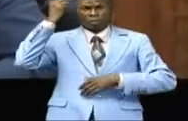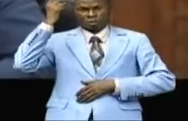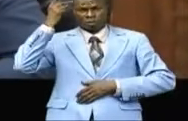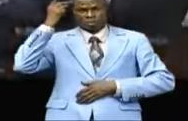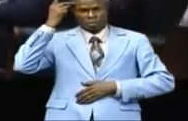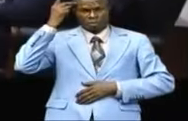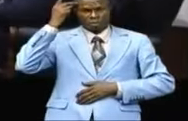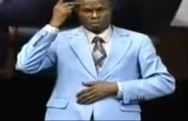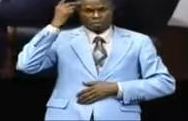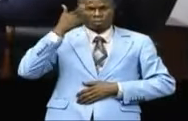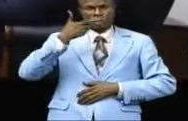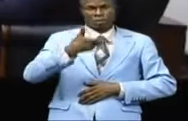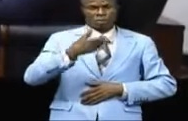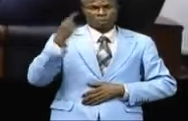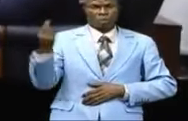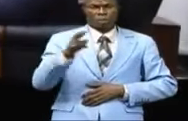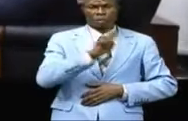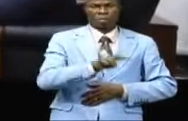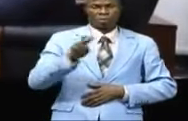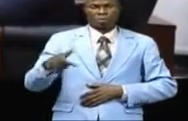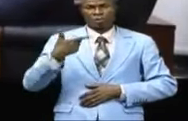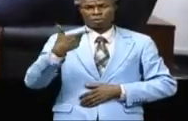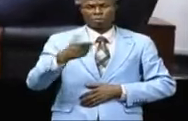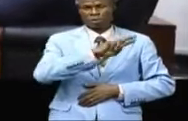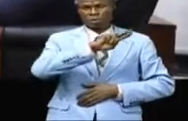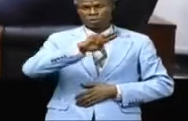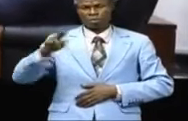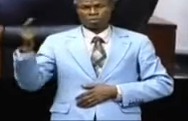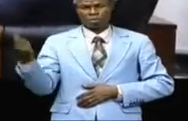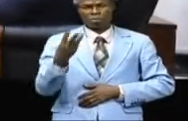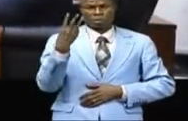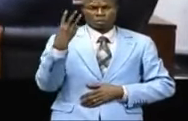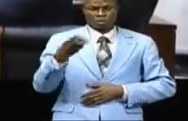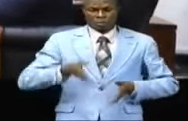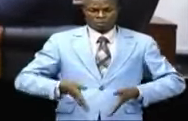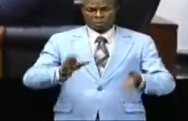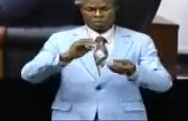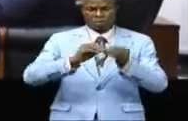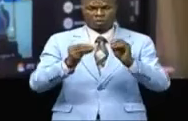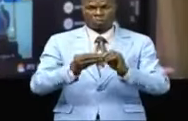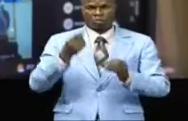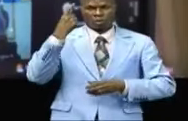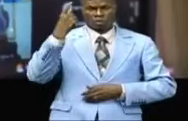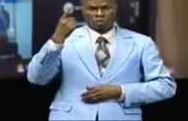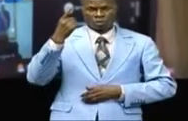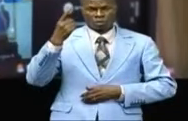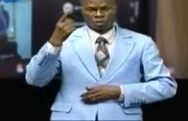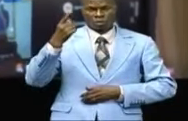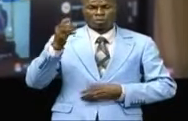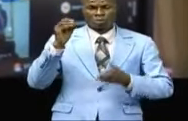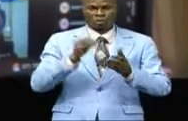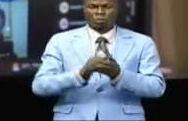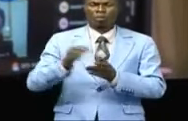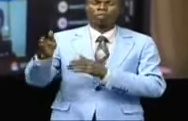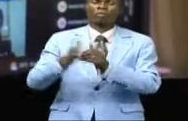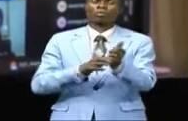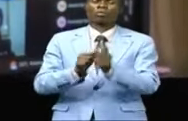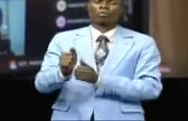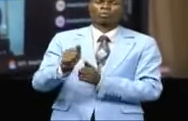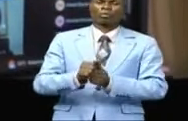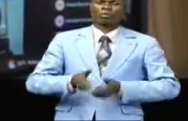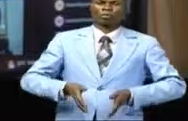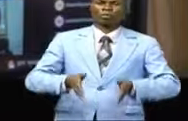Kinshasa le mercredi 22 février 2023. La route nationale numéro 1 a été de nouveau gravement endommagée au